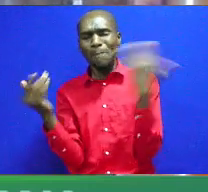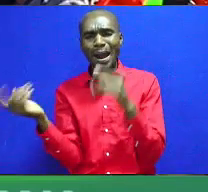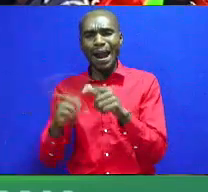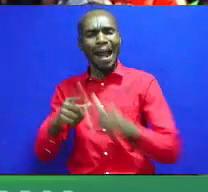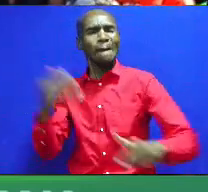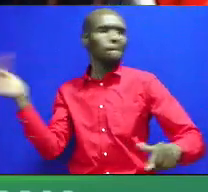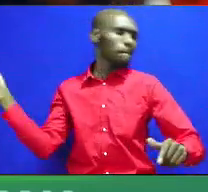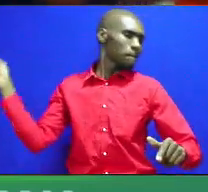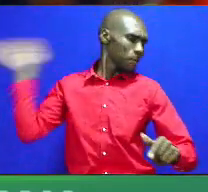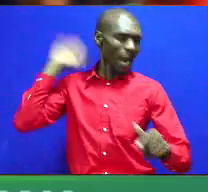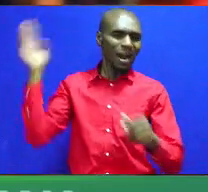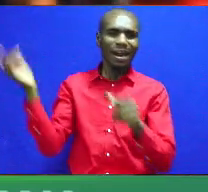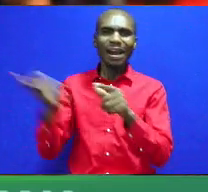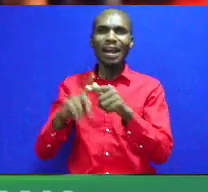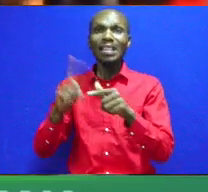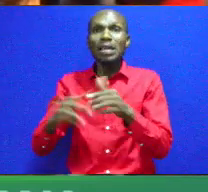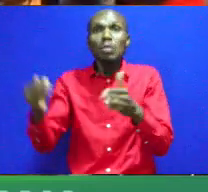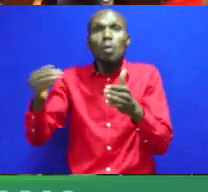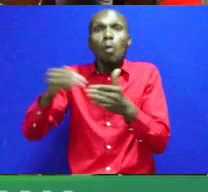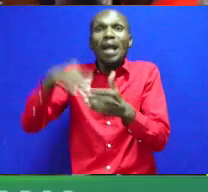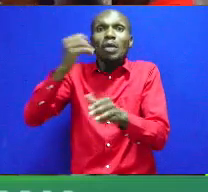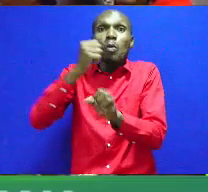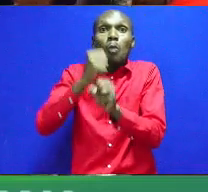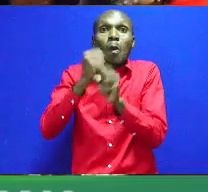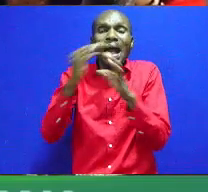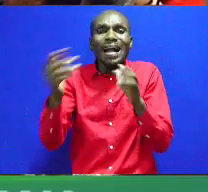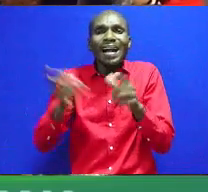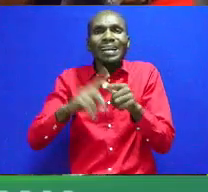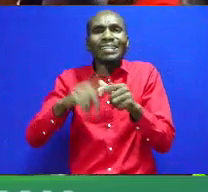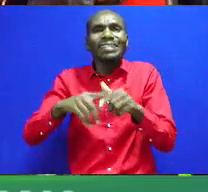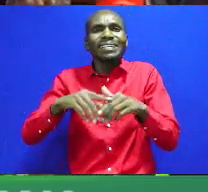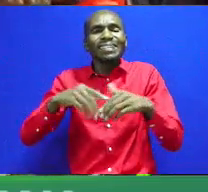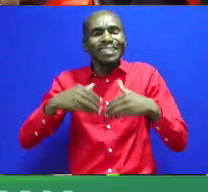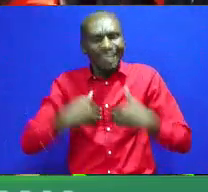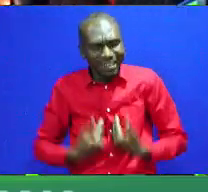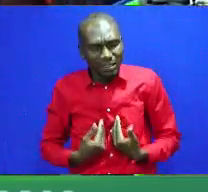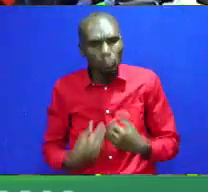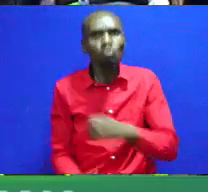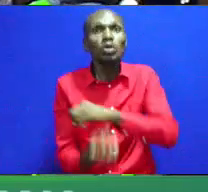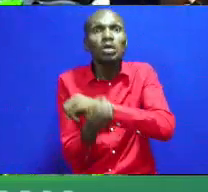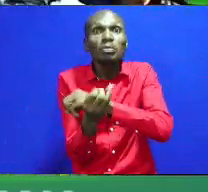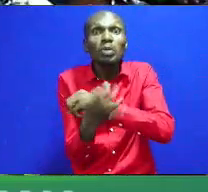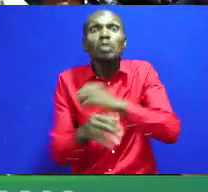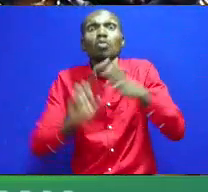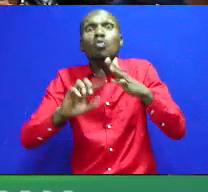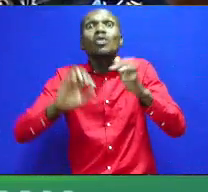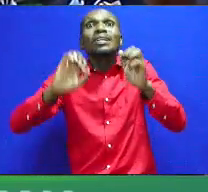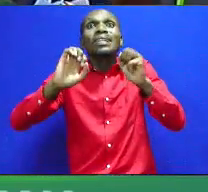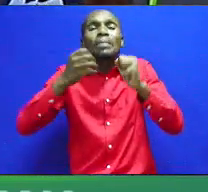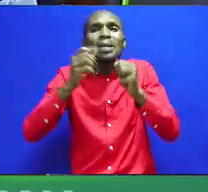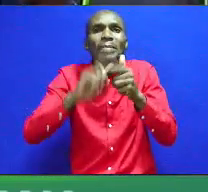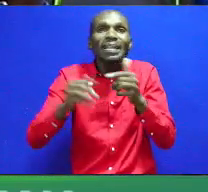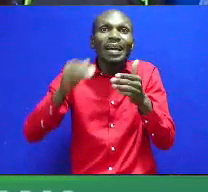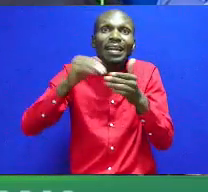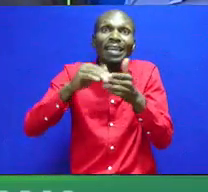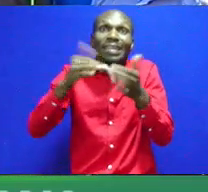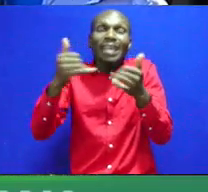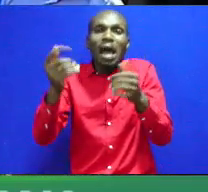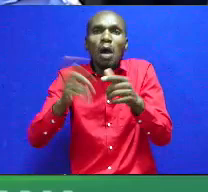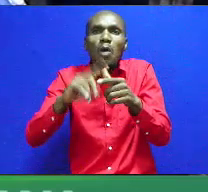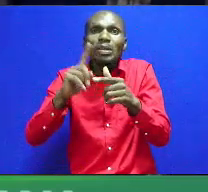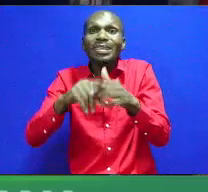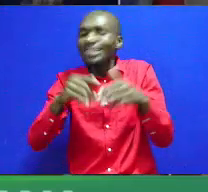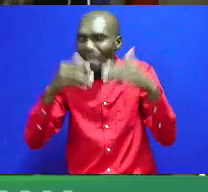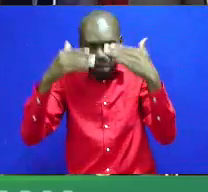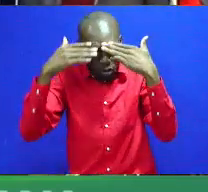gongo ase nsema yaba kuli mirimo niwe yaba vele ira kungu kwa erera ekio kia kore kanite kuri ndego ikira bono igati bara